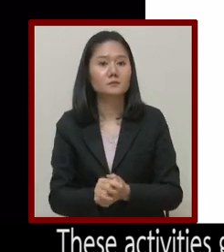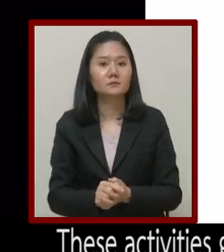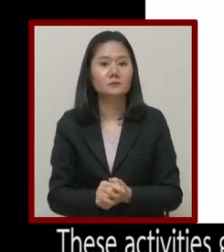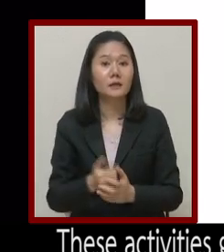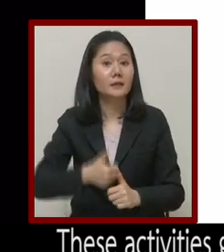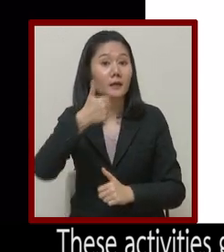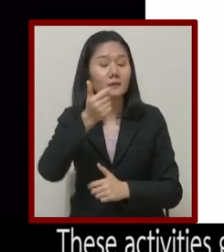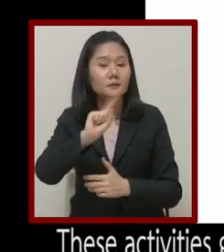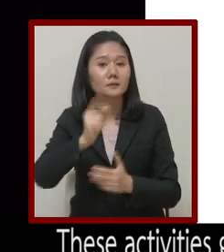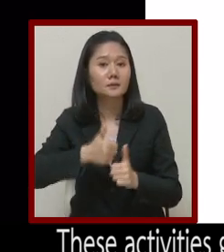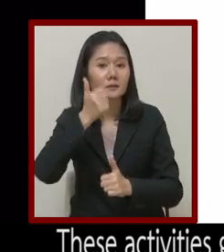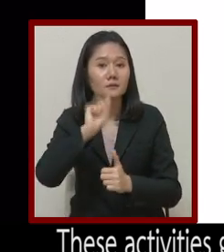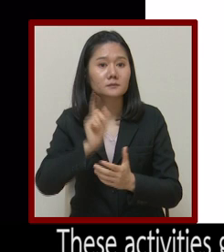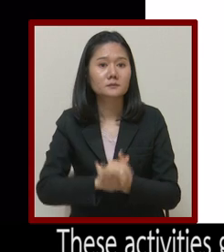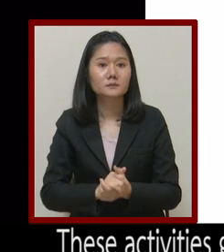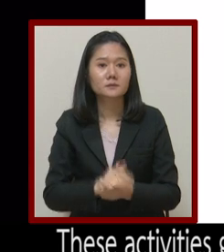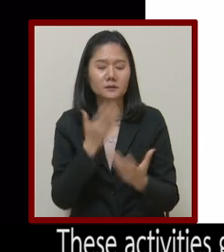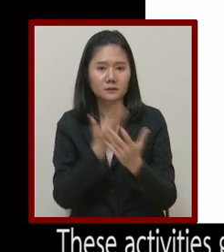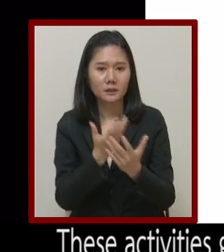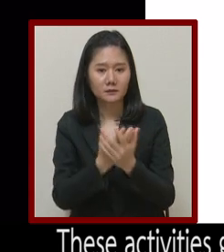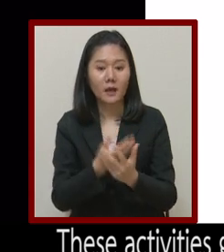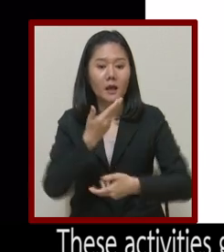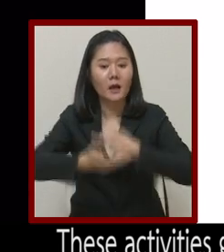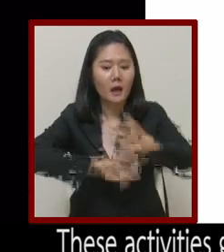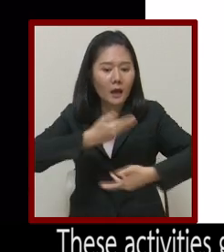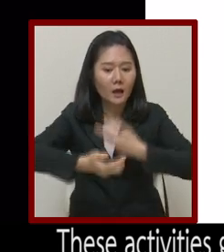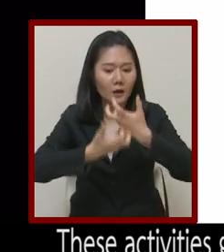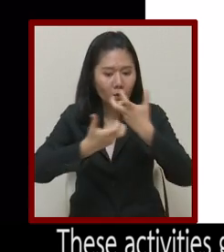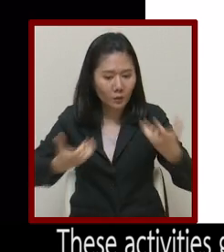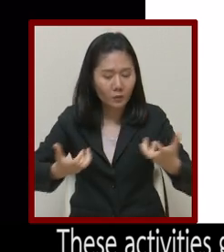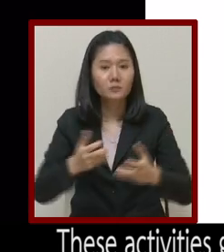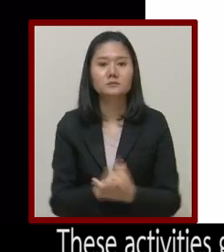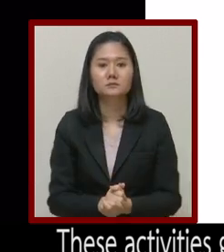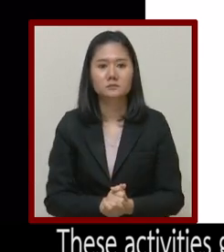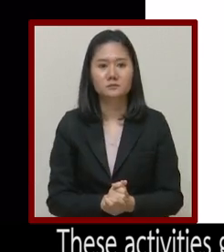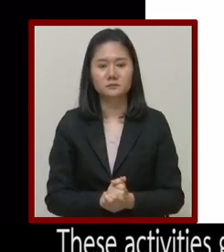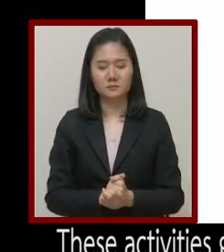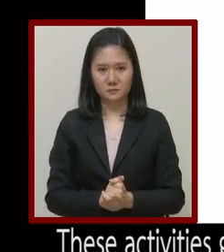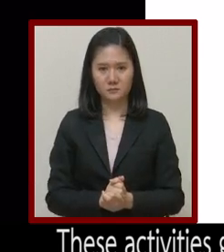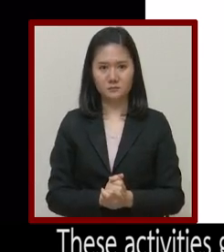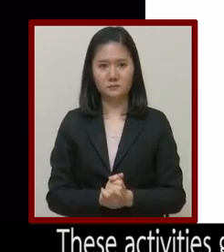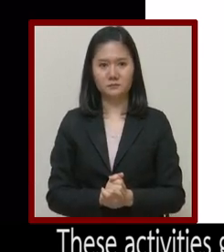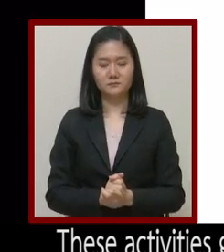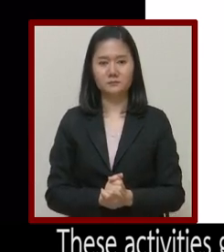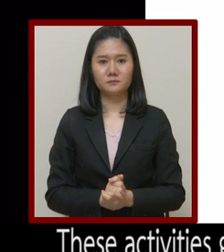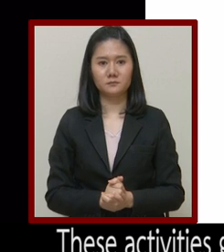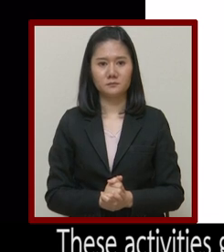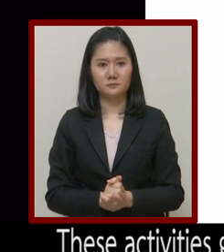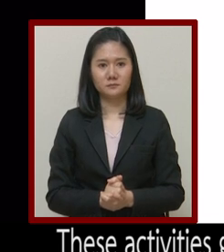ไปได้อะไร ได้ การจำหน่ายสินค้าผลิตภัณฑ์ติดมาด้วยถูกไหม